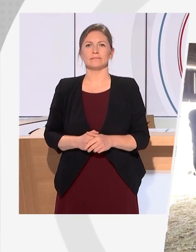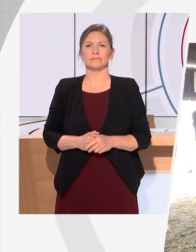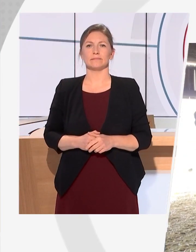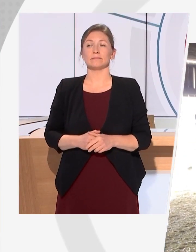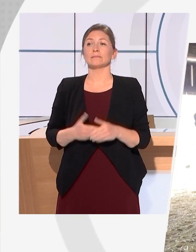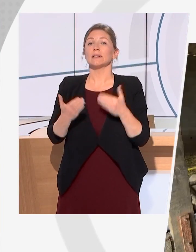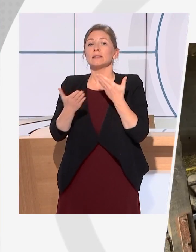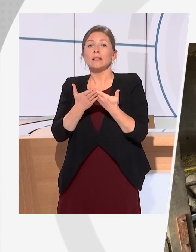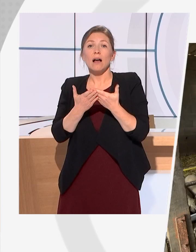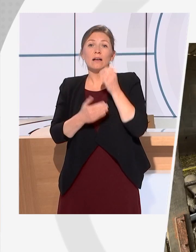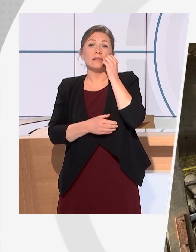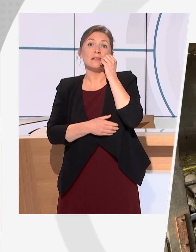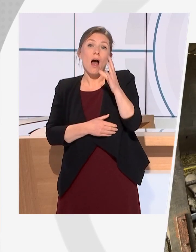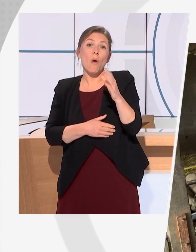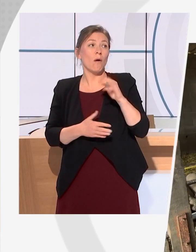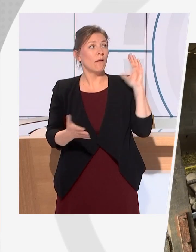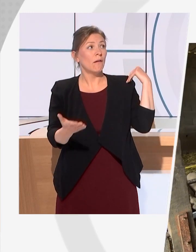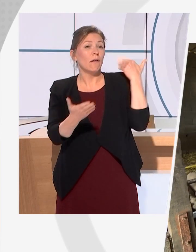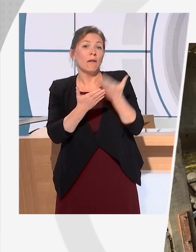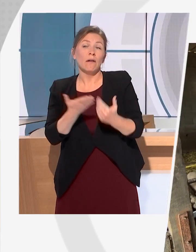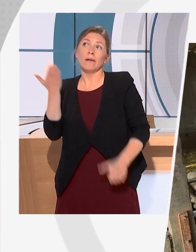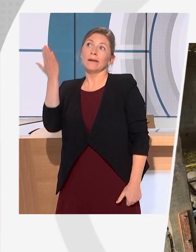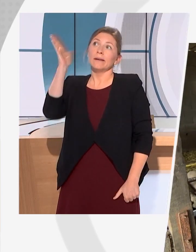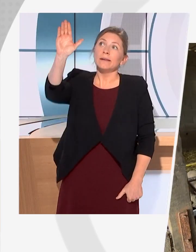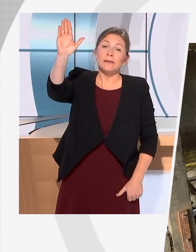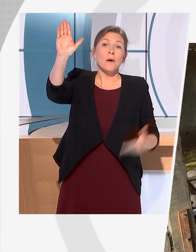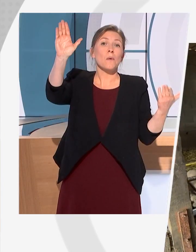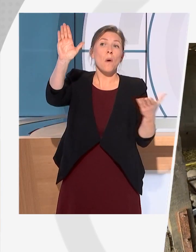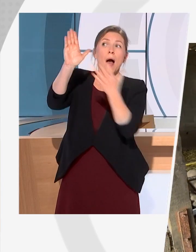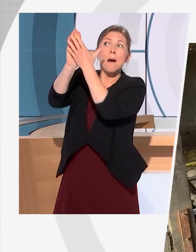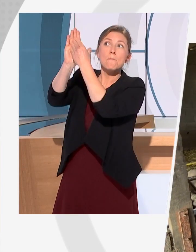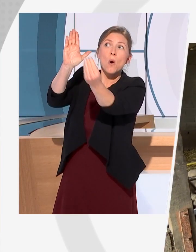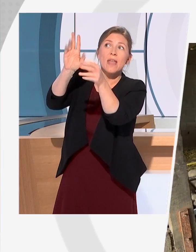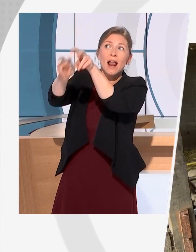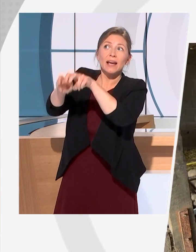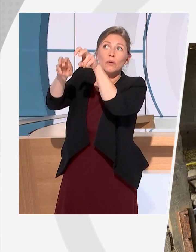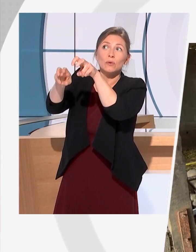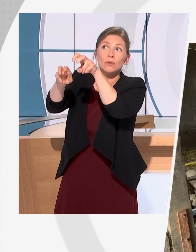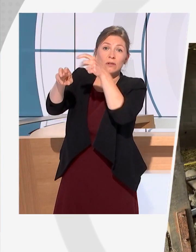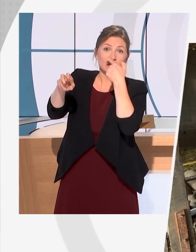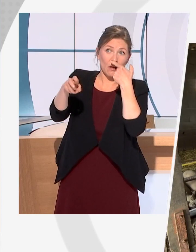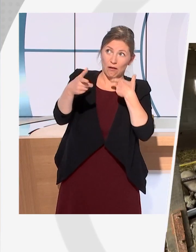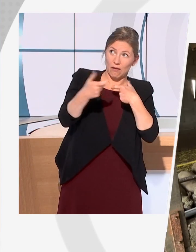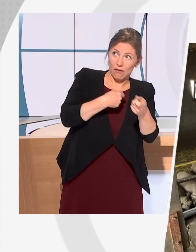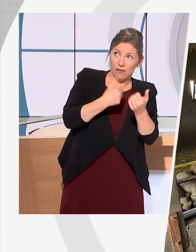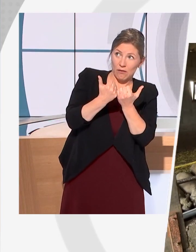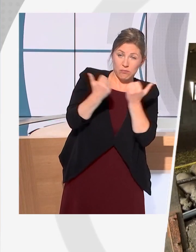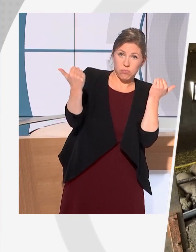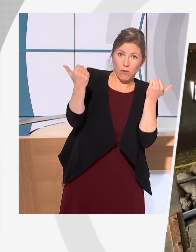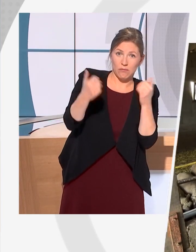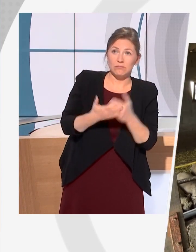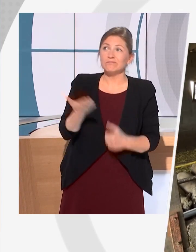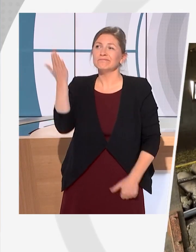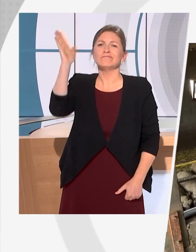C'est un salon qui aujourd'hui, enfin depuis tout le temps, promeut un modèle agricole qui n'est pas du tout le mien, qui fait la part